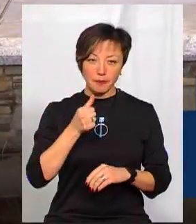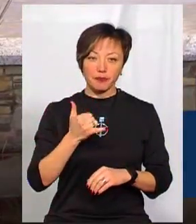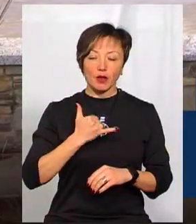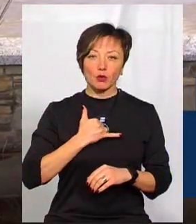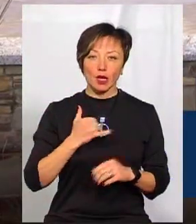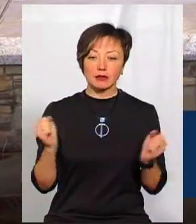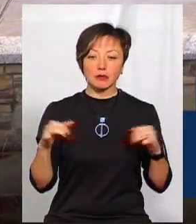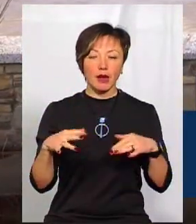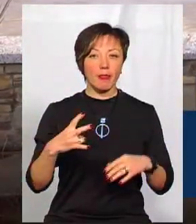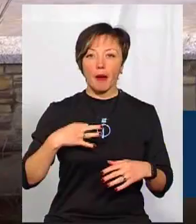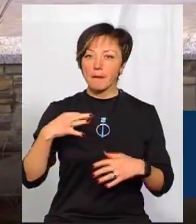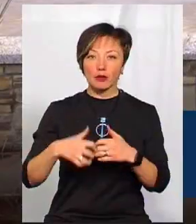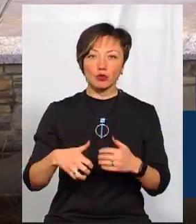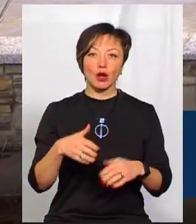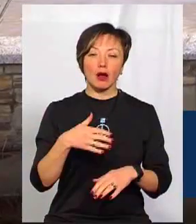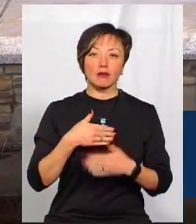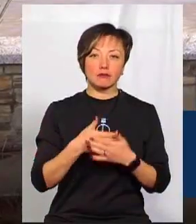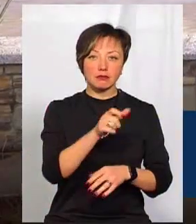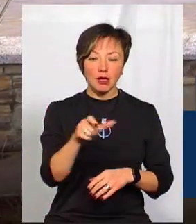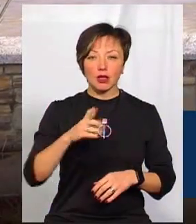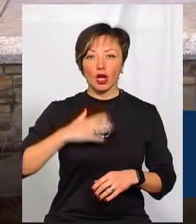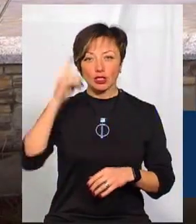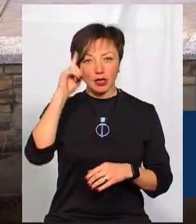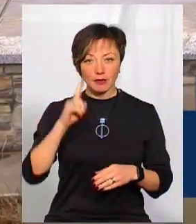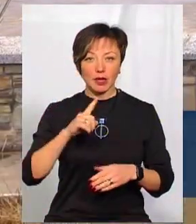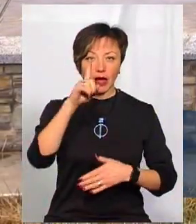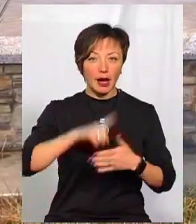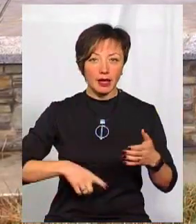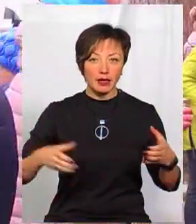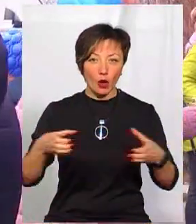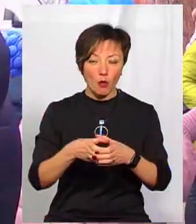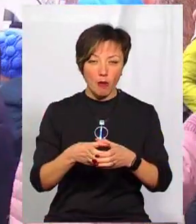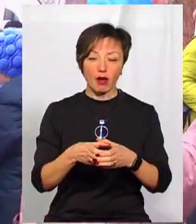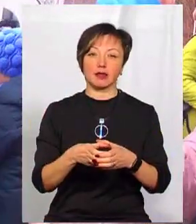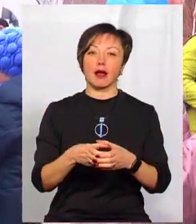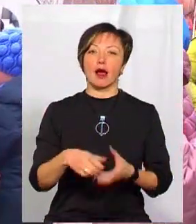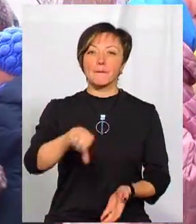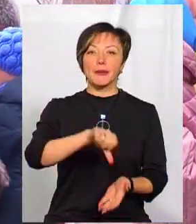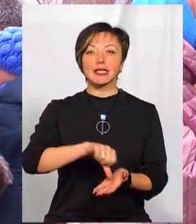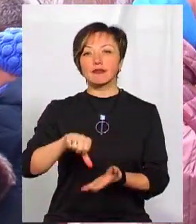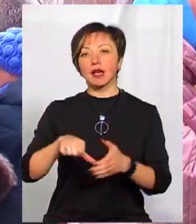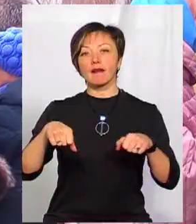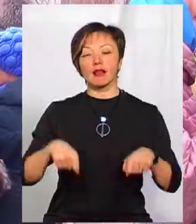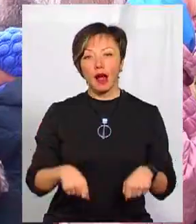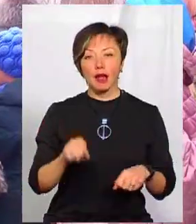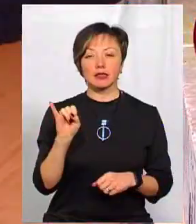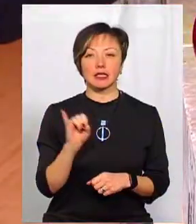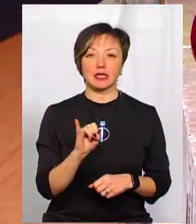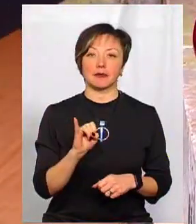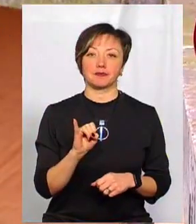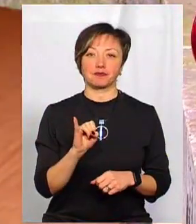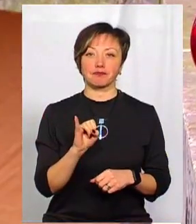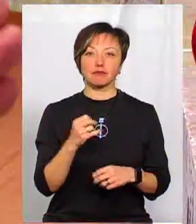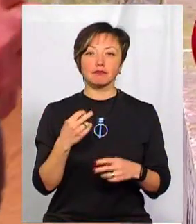збираються небайдужа громадськість, наша іудейська релігійна громада, представники влади і